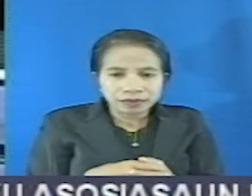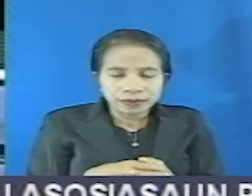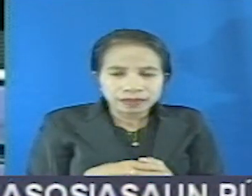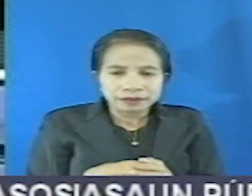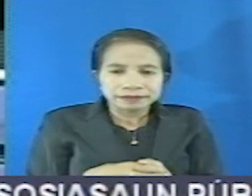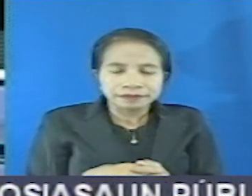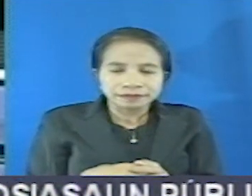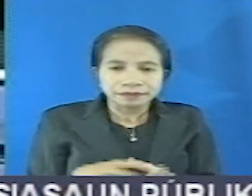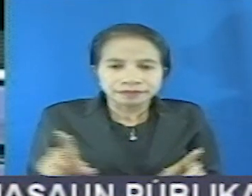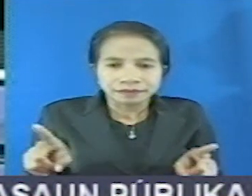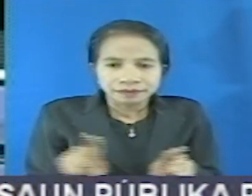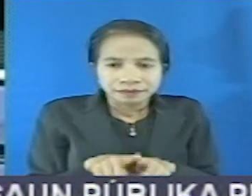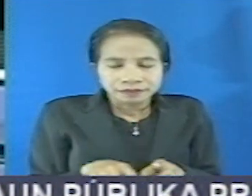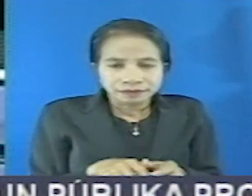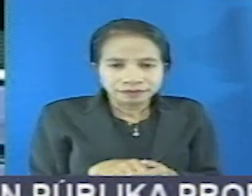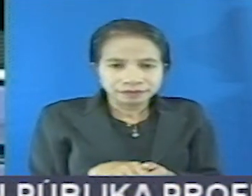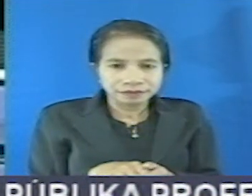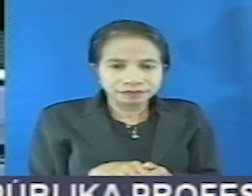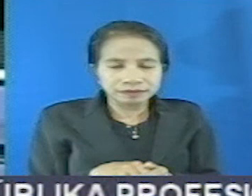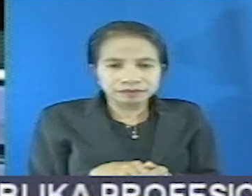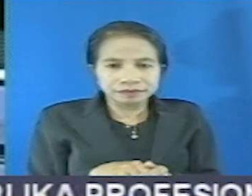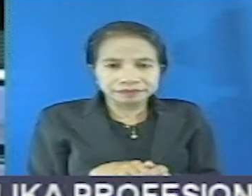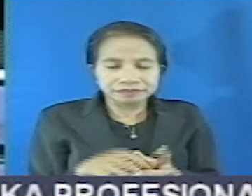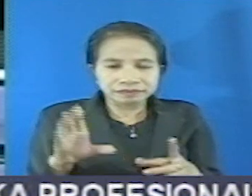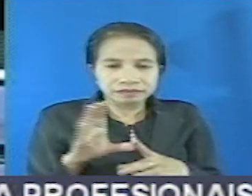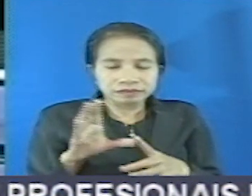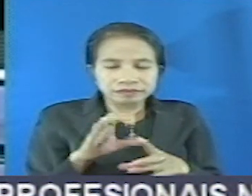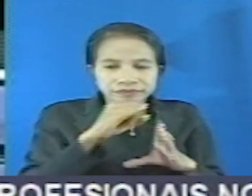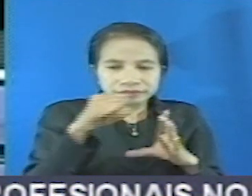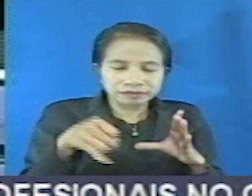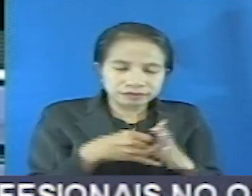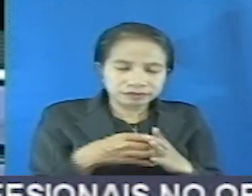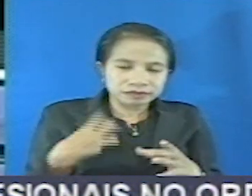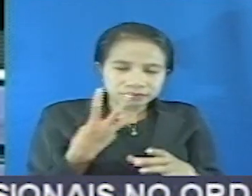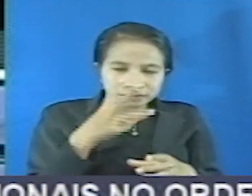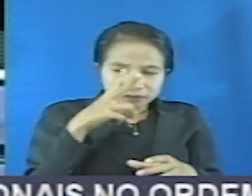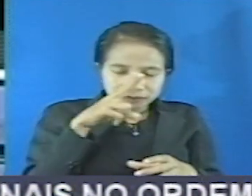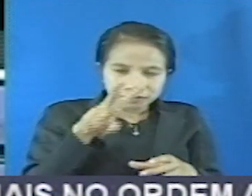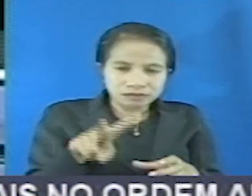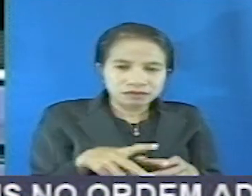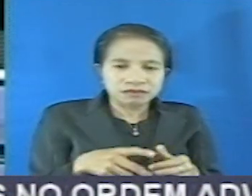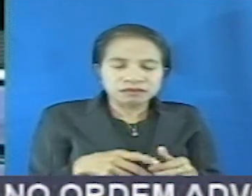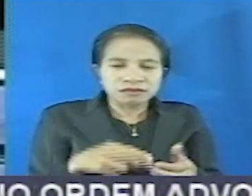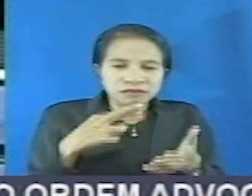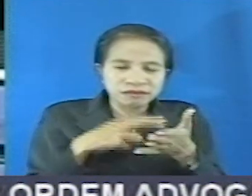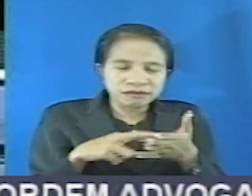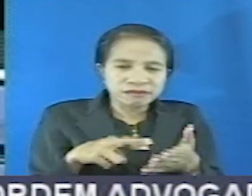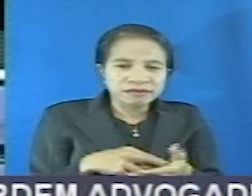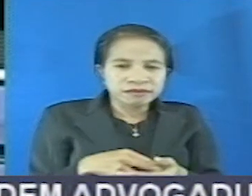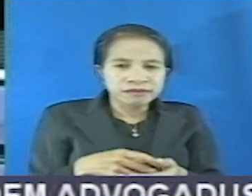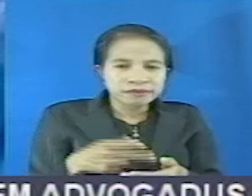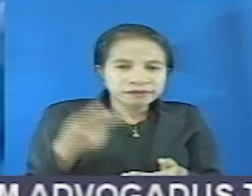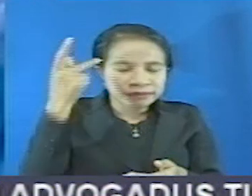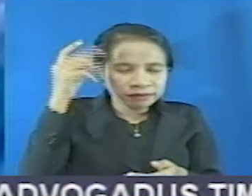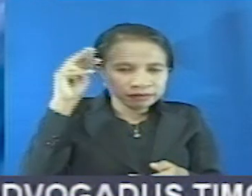nebe relasau ho demisau ba komandan general. Portanto ita hare ba despais primer ministro ida ne laos kompetisi sidor